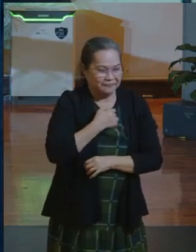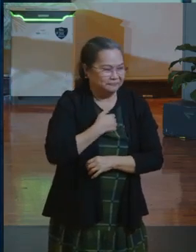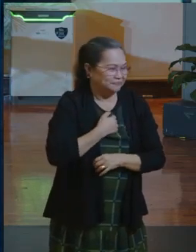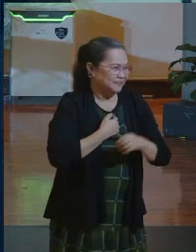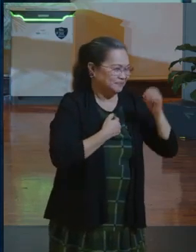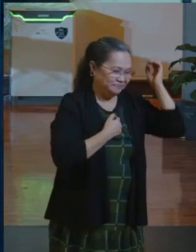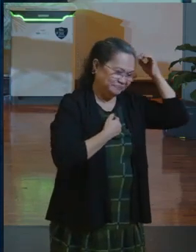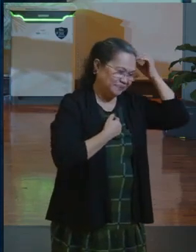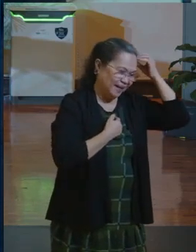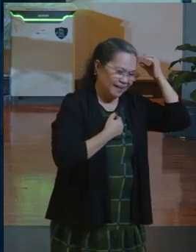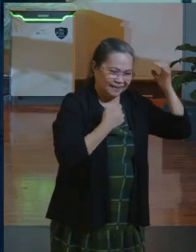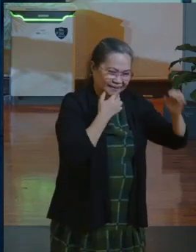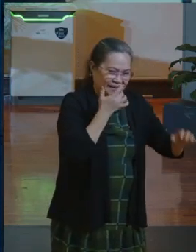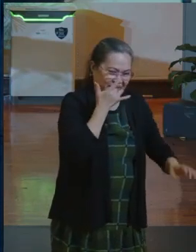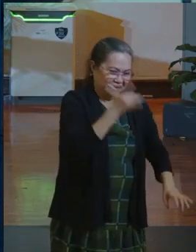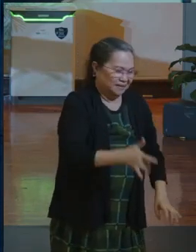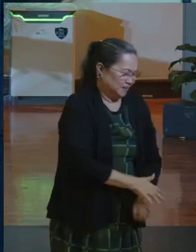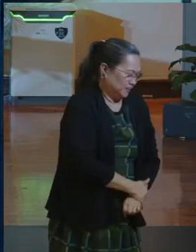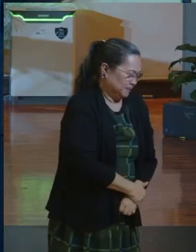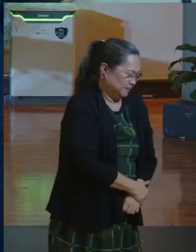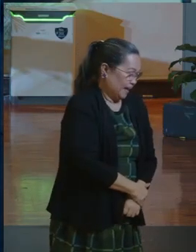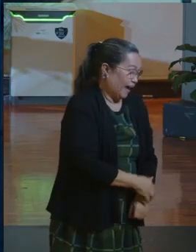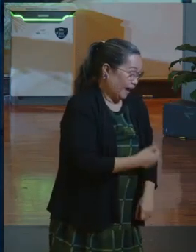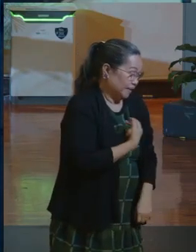snack. No?